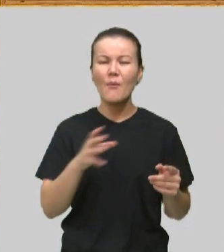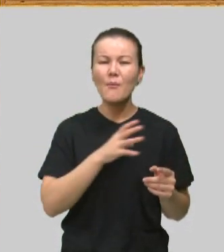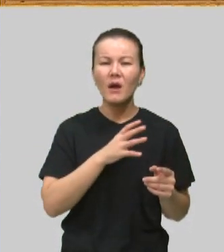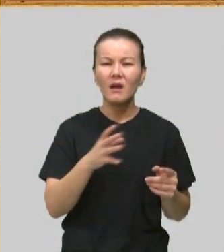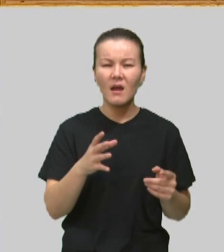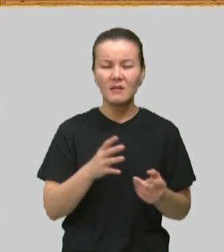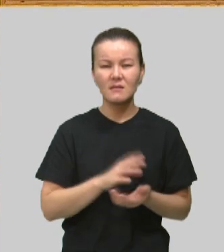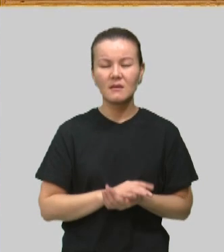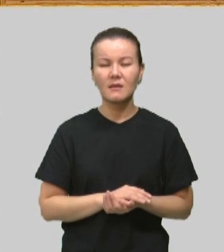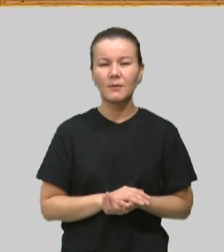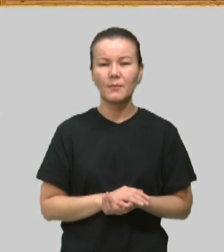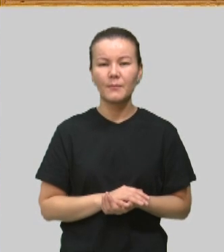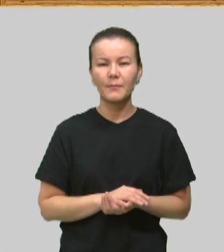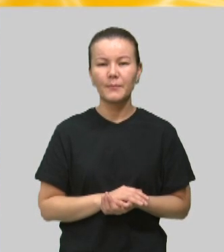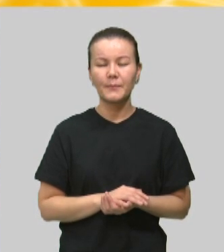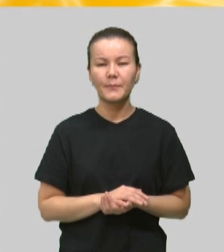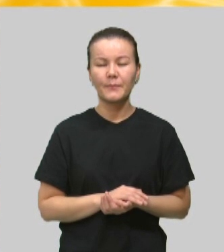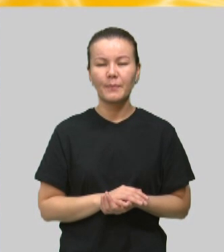богатой.